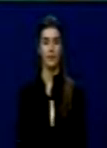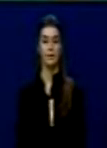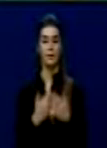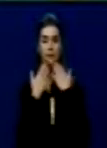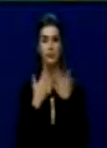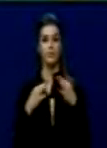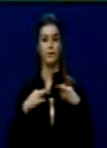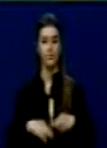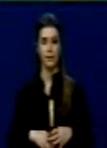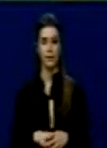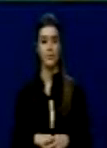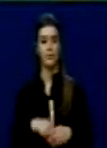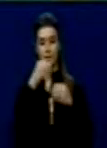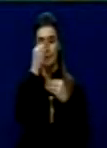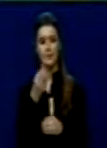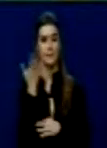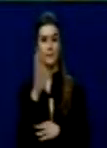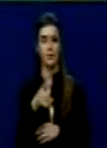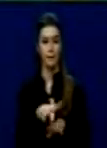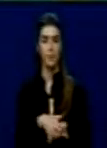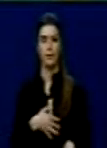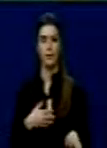Faleminderit kryetar, deputet Kuvend Republikës Kosovës.